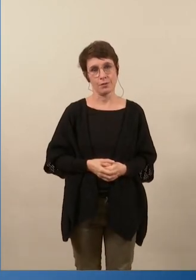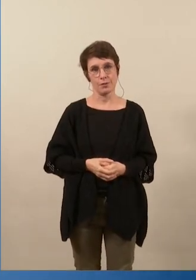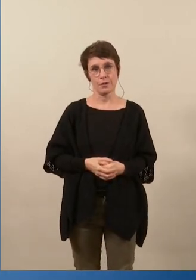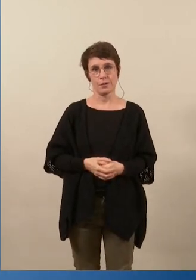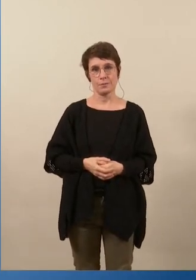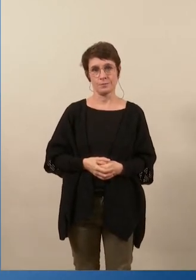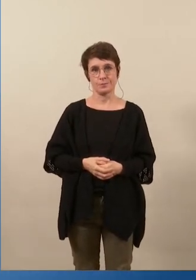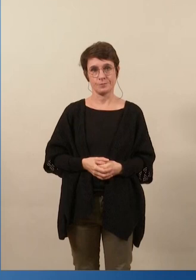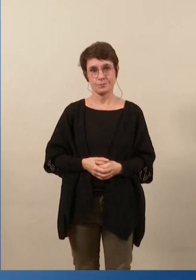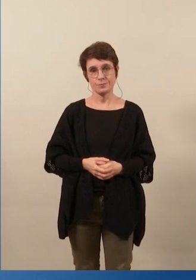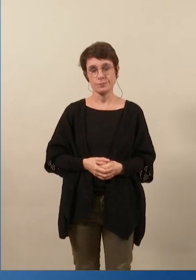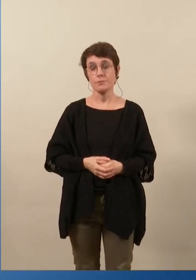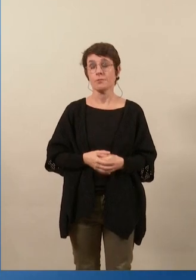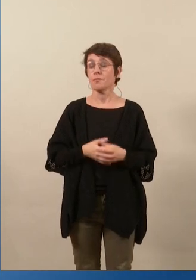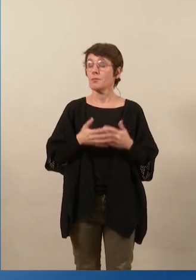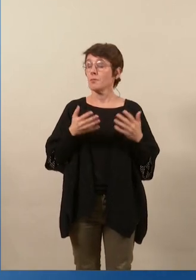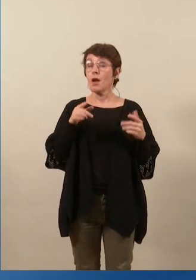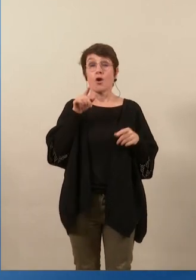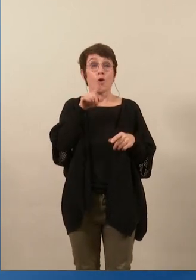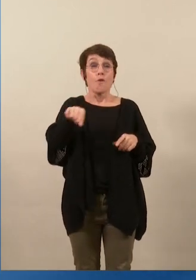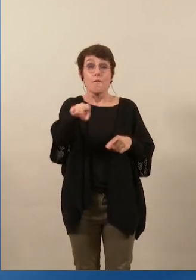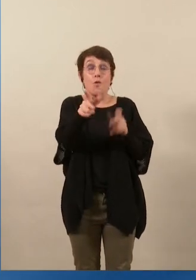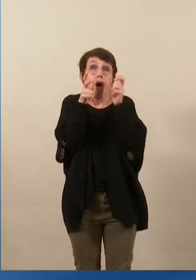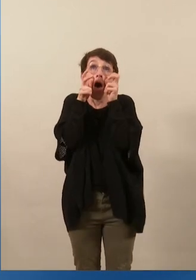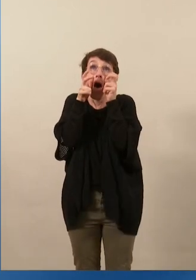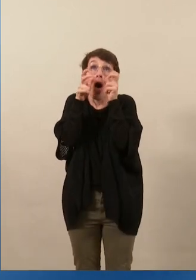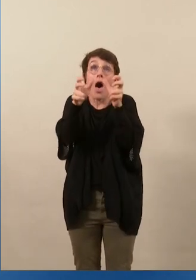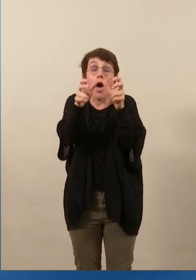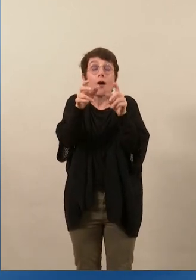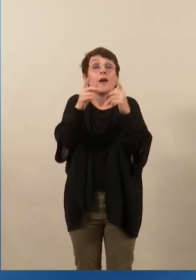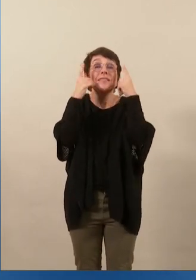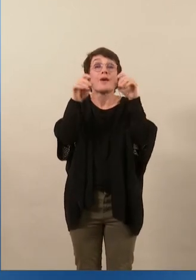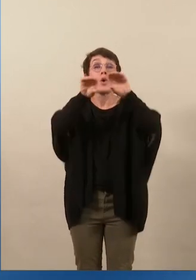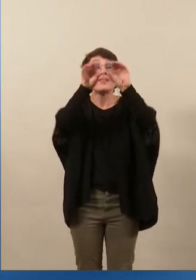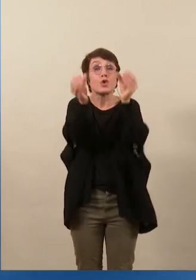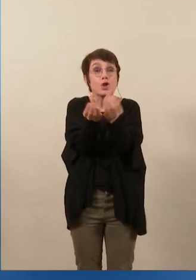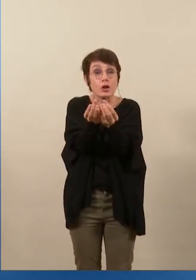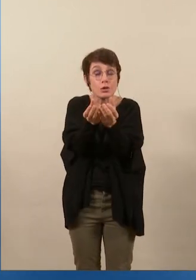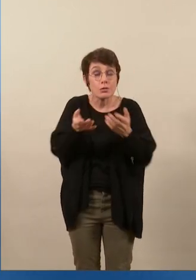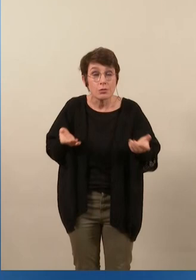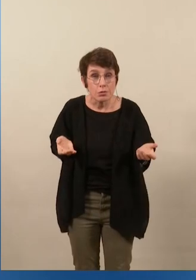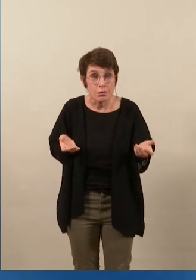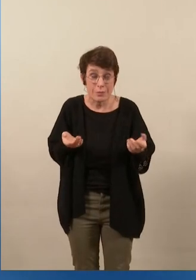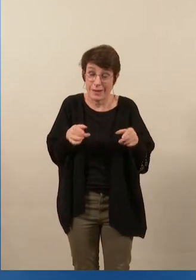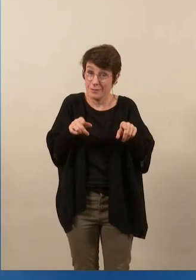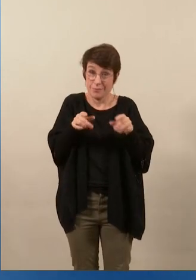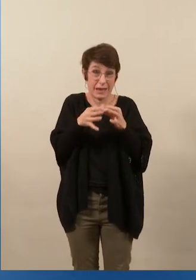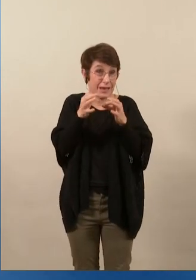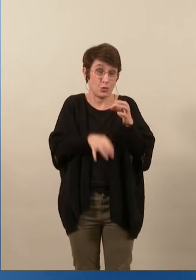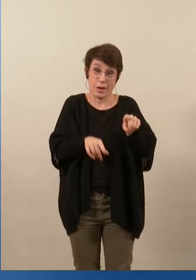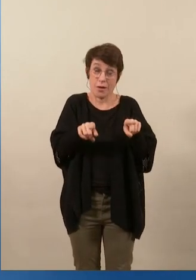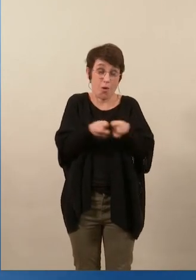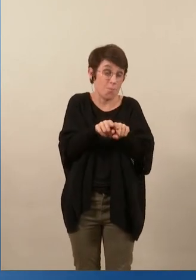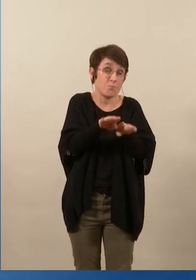2040 cette fascination pour le donut relève du même mécanisme qui vous conduit à multiplier les chartes